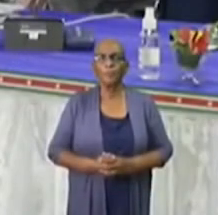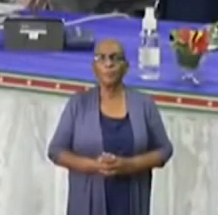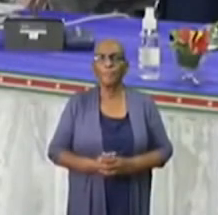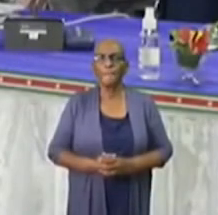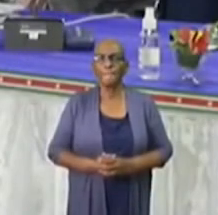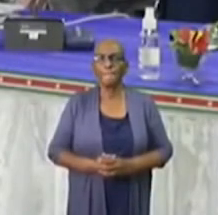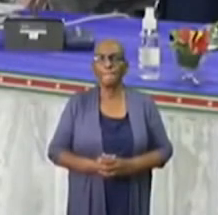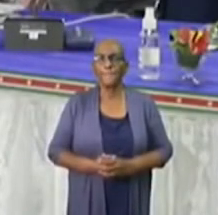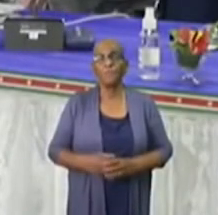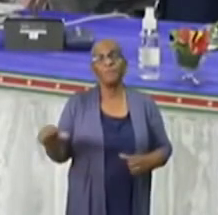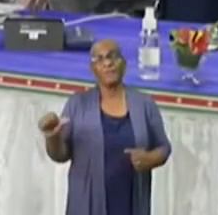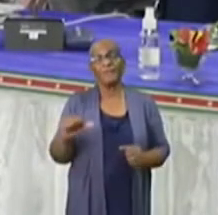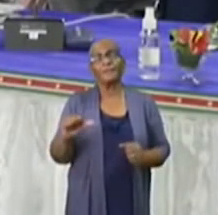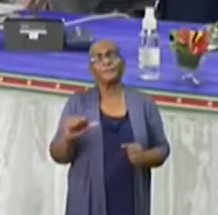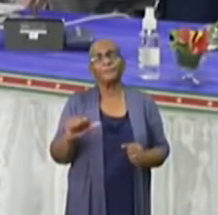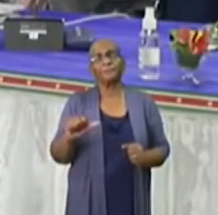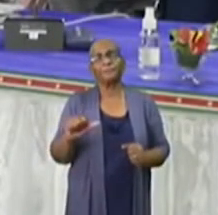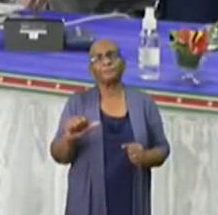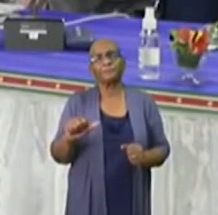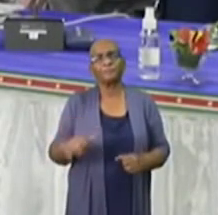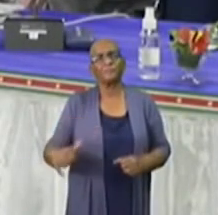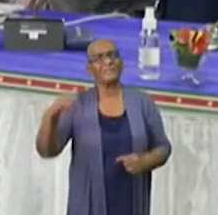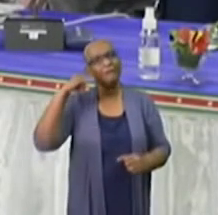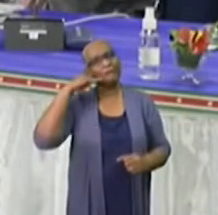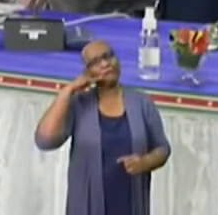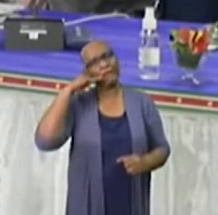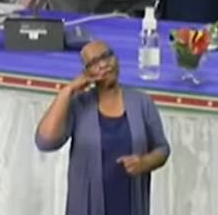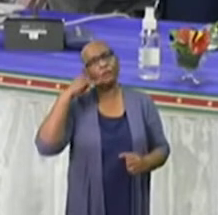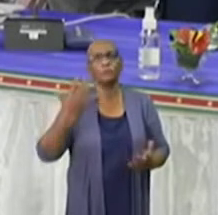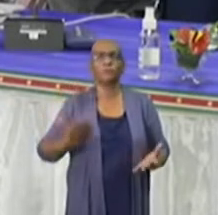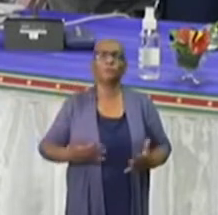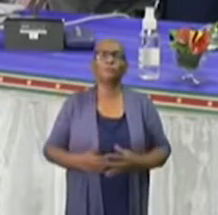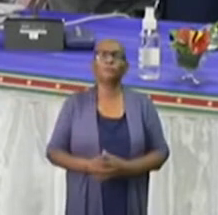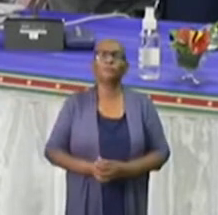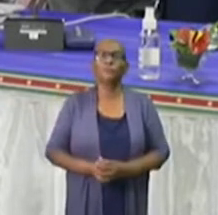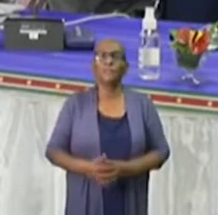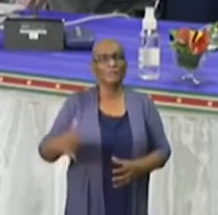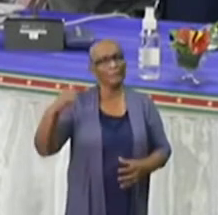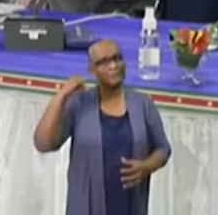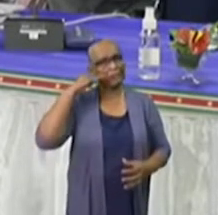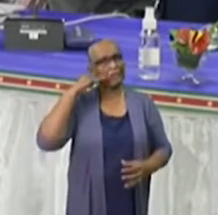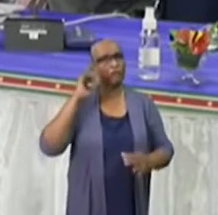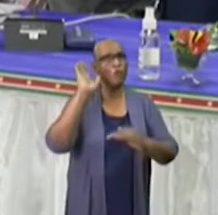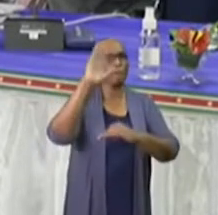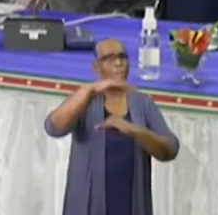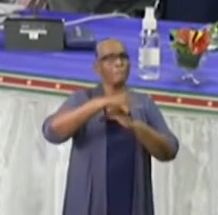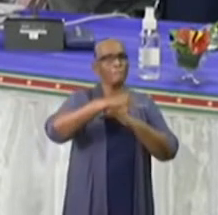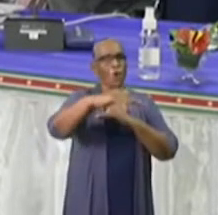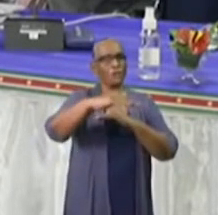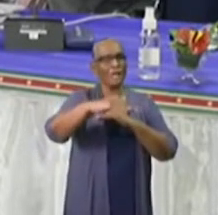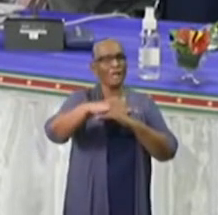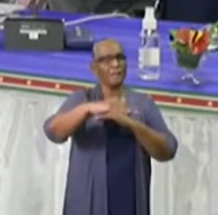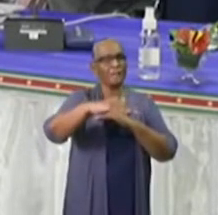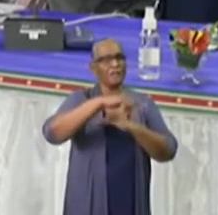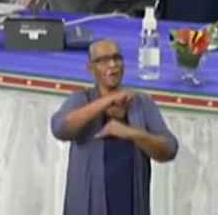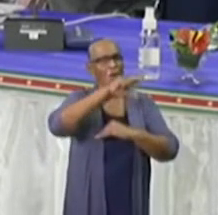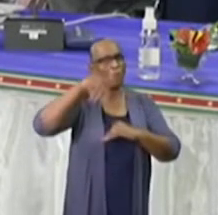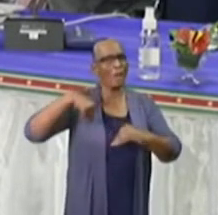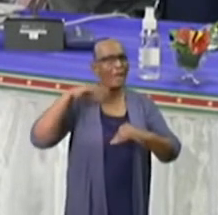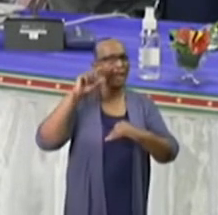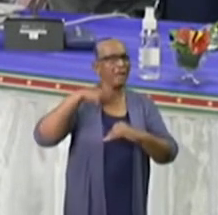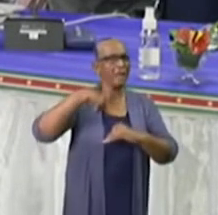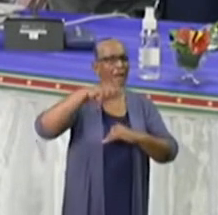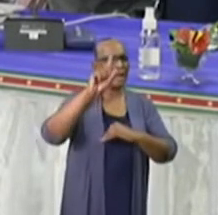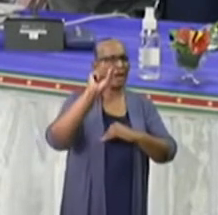Een ander issue is geweest, namelijk de telefoonkosten. Als we naar het buitenland gaan, en